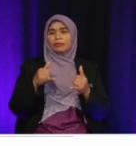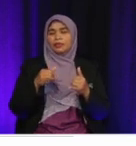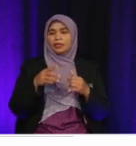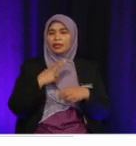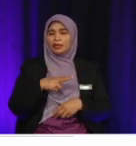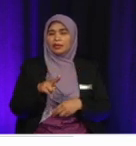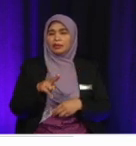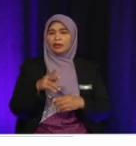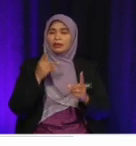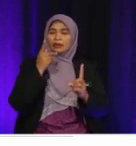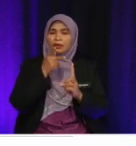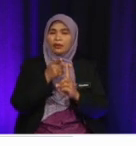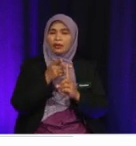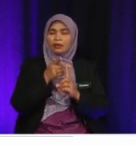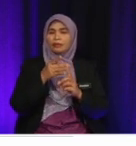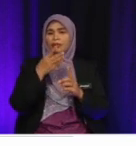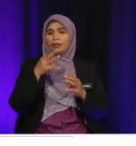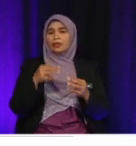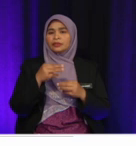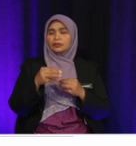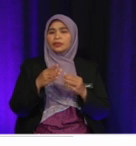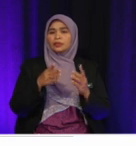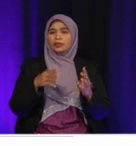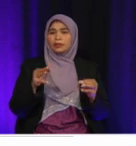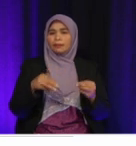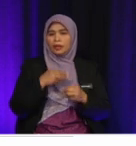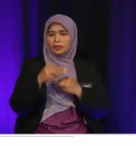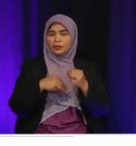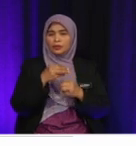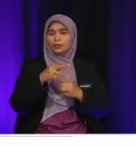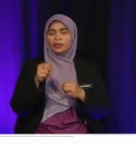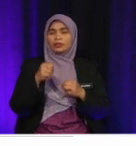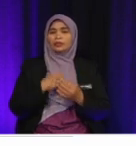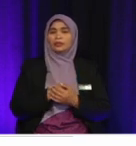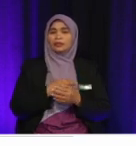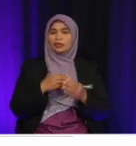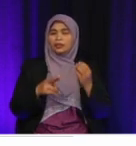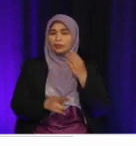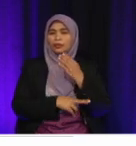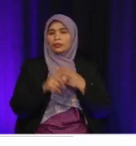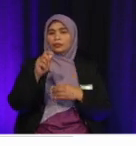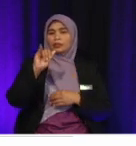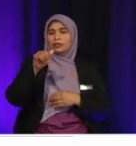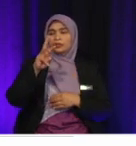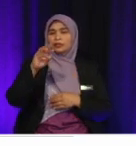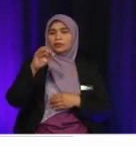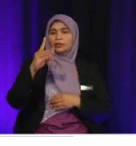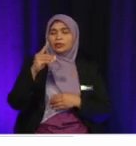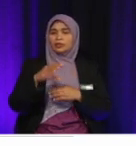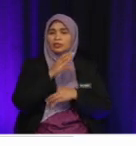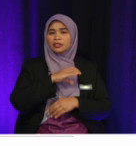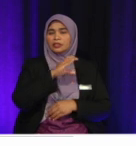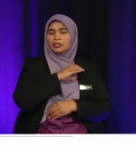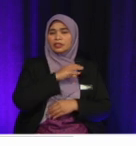pemacu pemacu kemajuan kemudian kita ada hukum tajwid untuk tingkatan lima juga ciri Mukmin berjaya